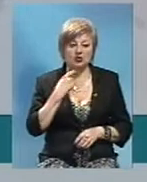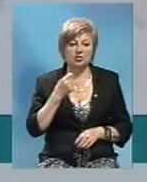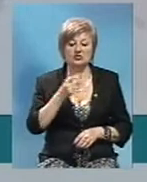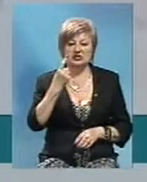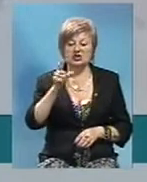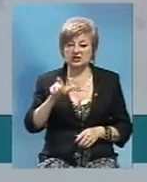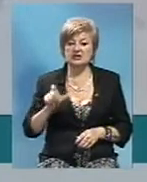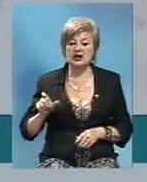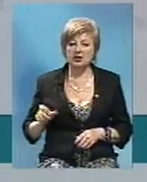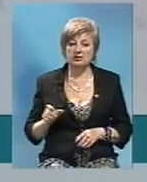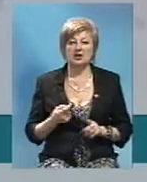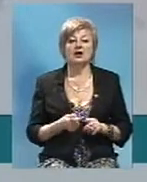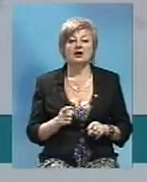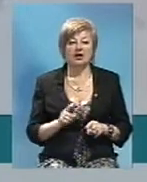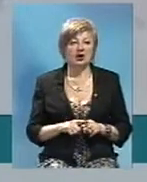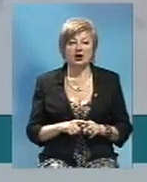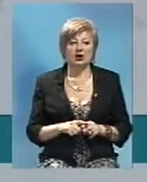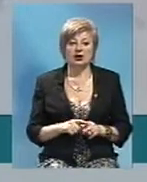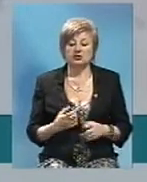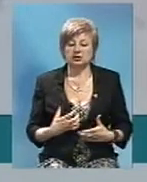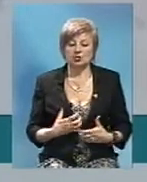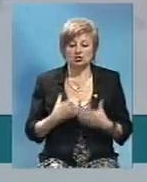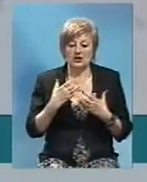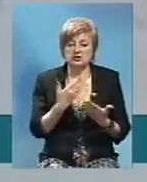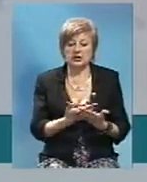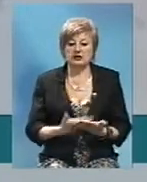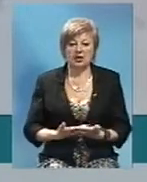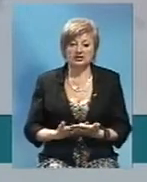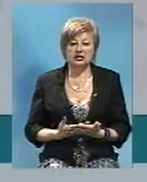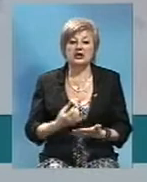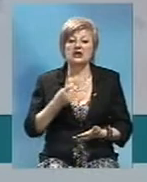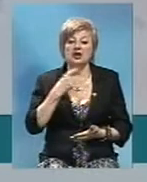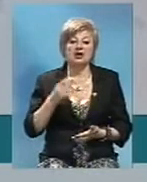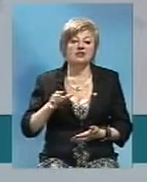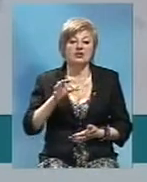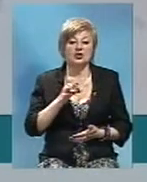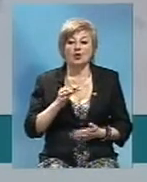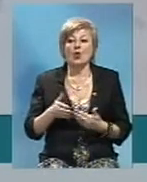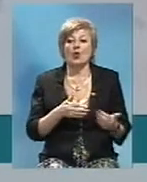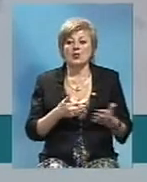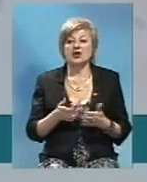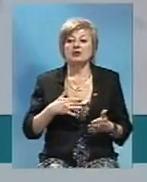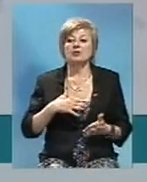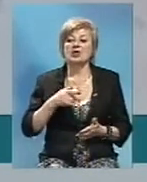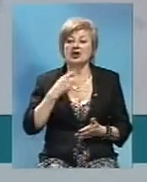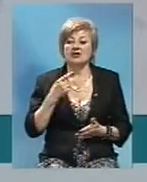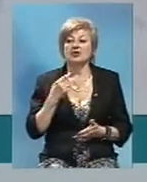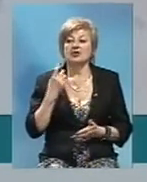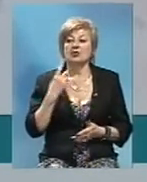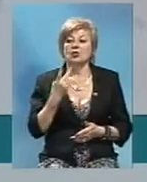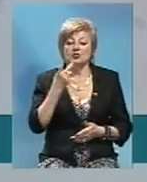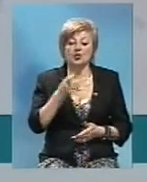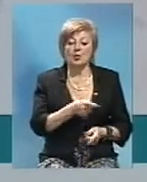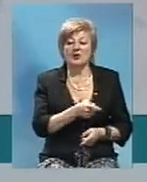населения. Вот, это на самом деле очень катастрофические данные на самом деле. Вот. И говоря о исторической практике, мы говорим обычно о двух